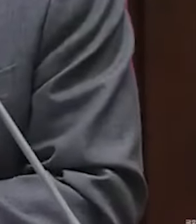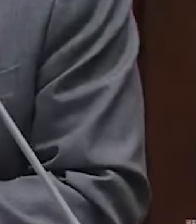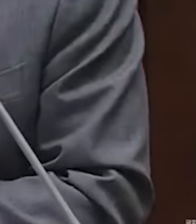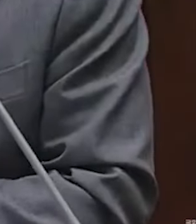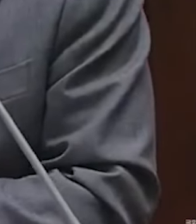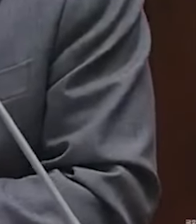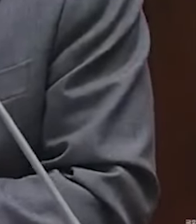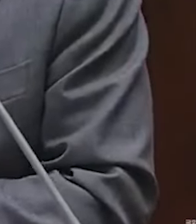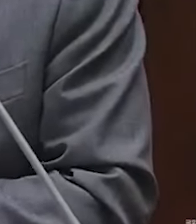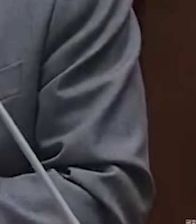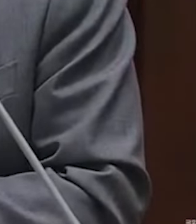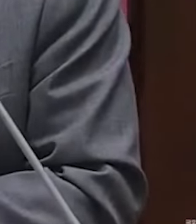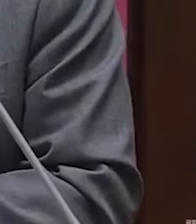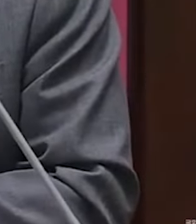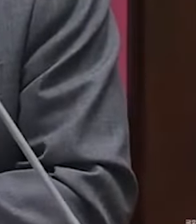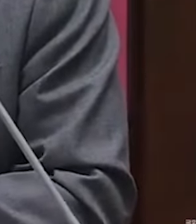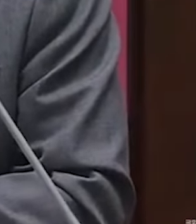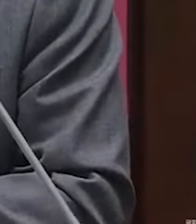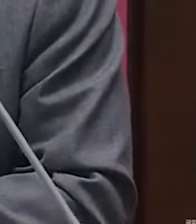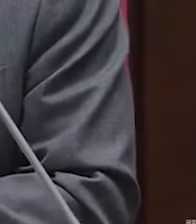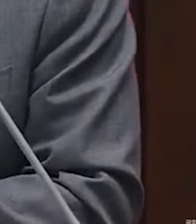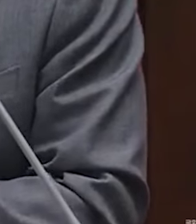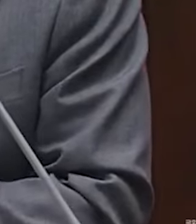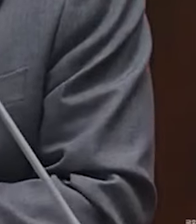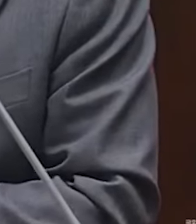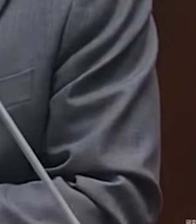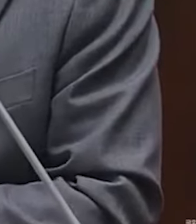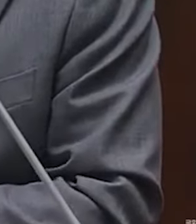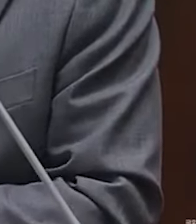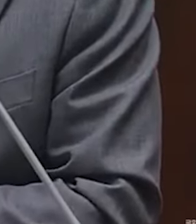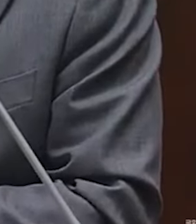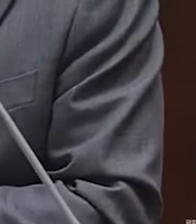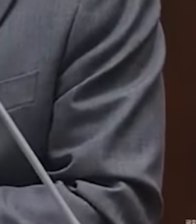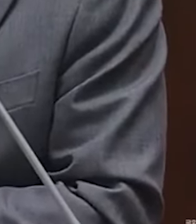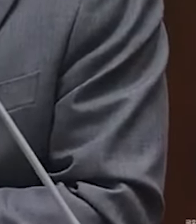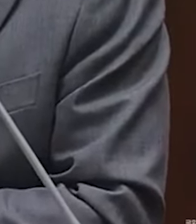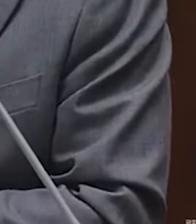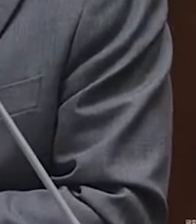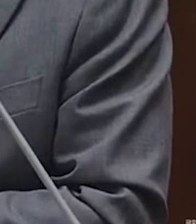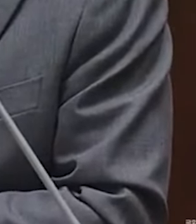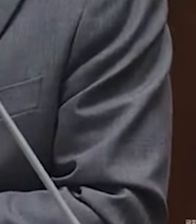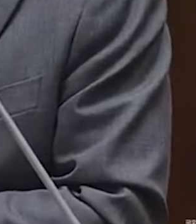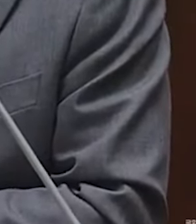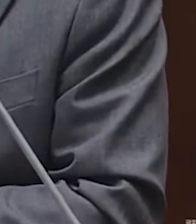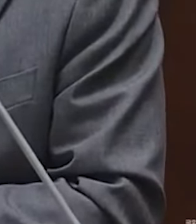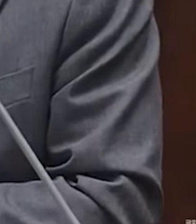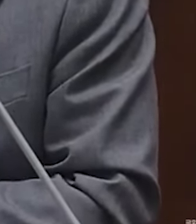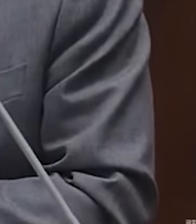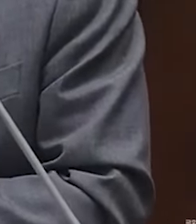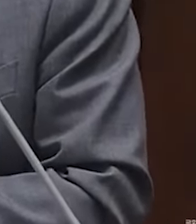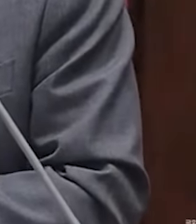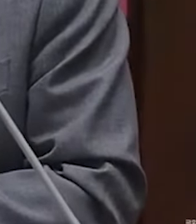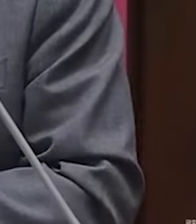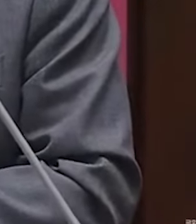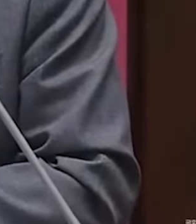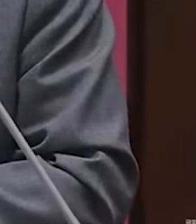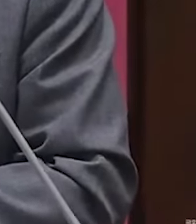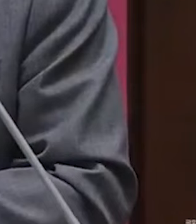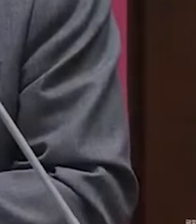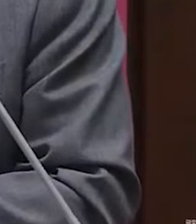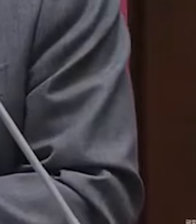않았다면 어떻게 그런 호사를 누릴 수 있었겠습니까? 그러므로 저는 이 사건은 문재인